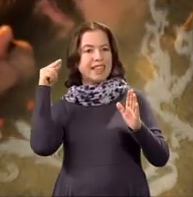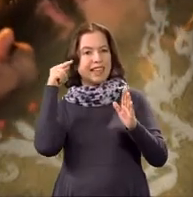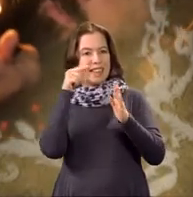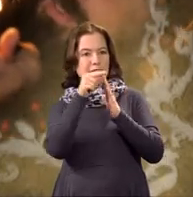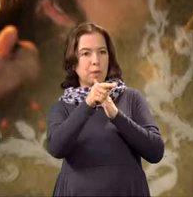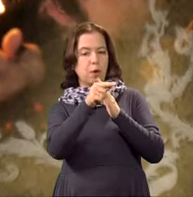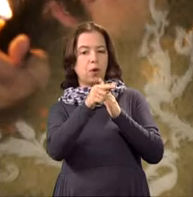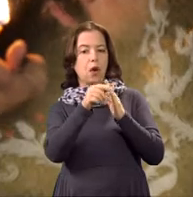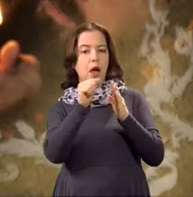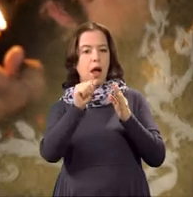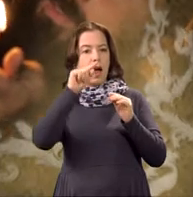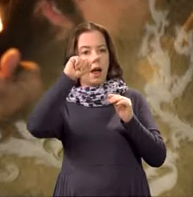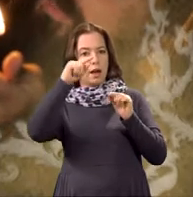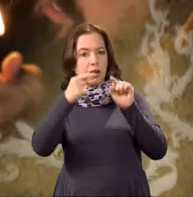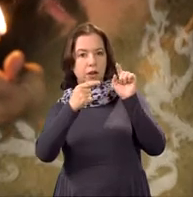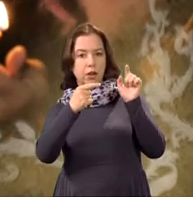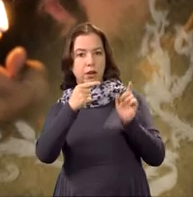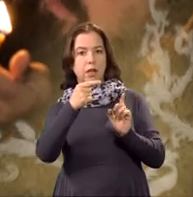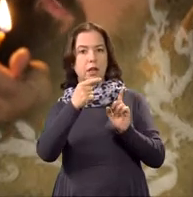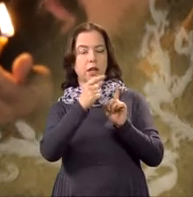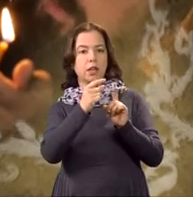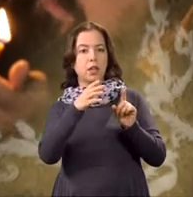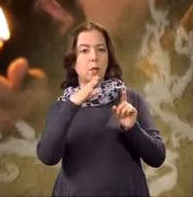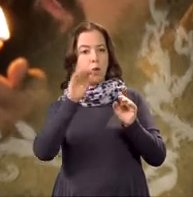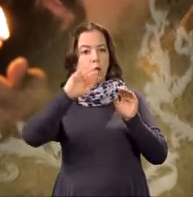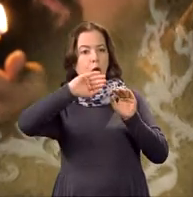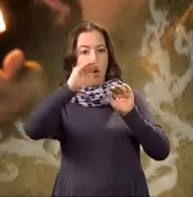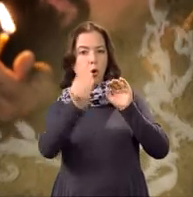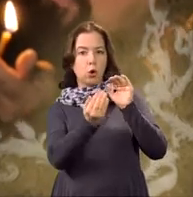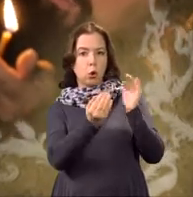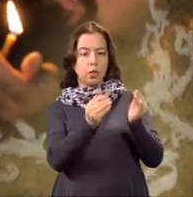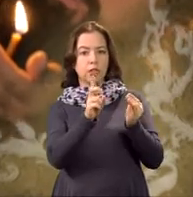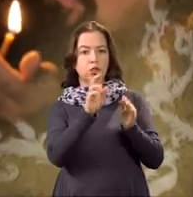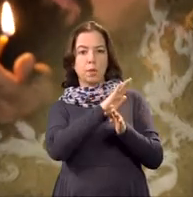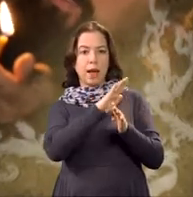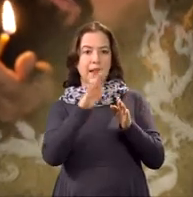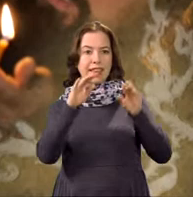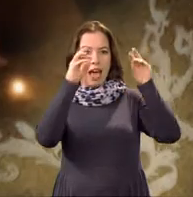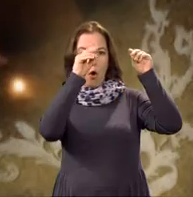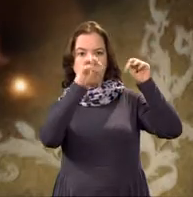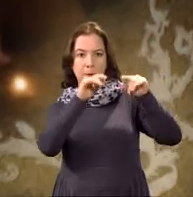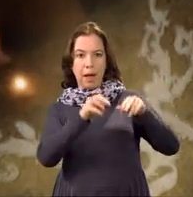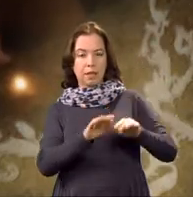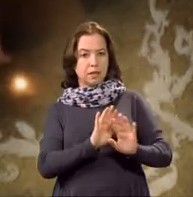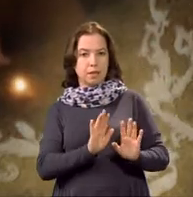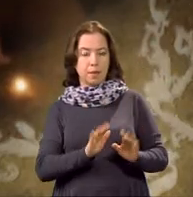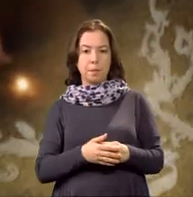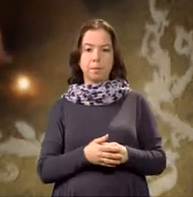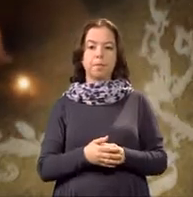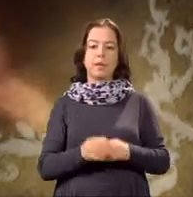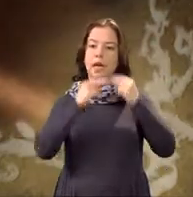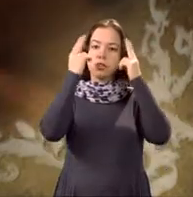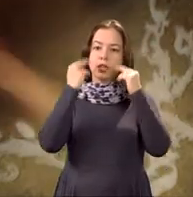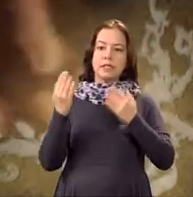а края цих заглиблень вони були округлі, щоб не руйнувалися і не осипалися. Чернець,